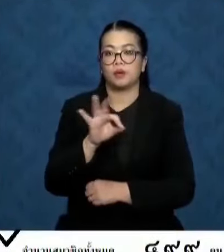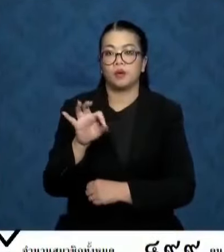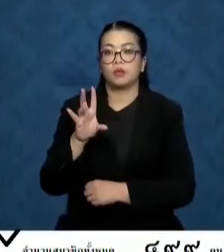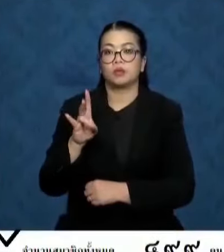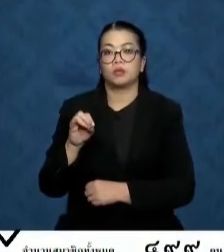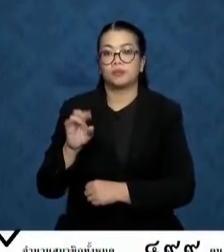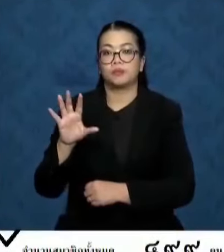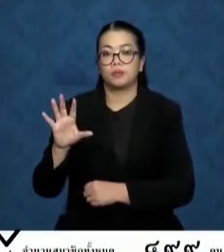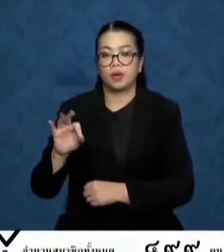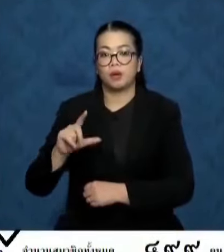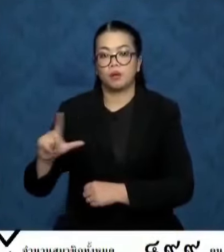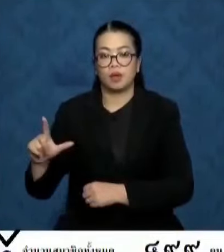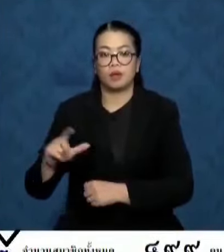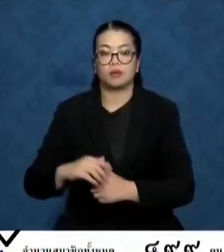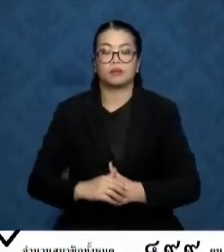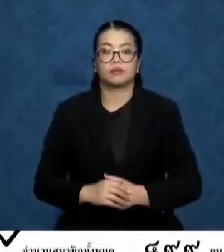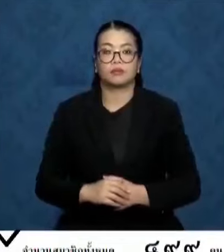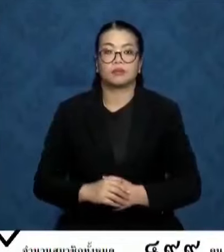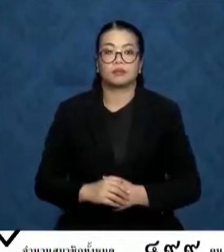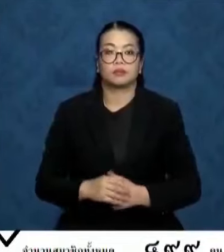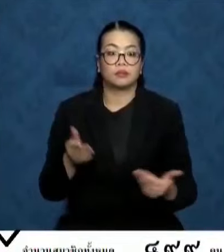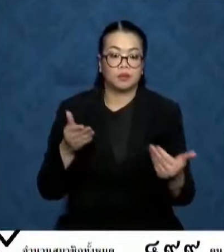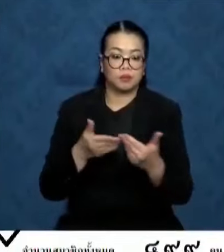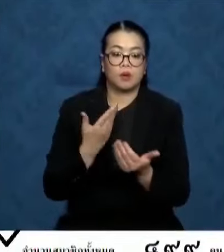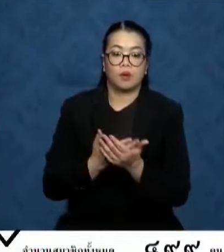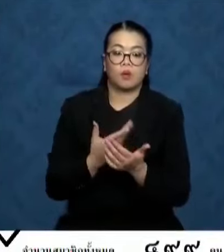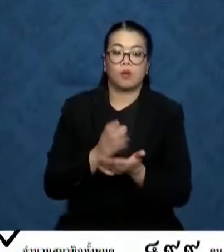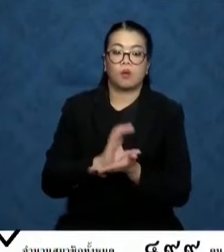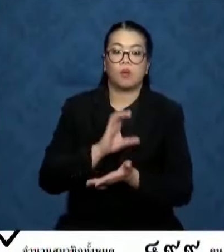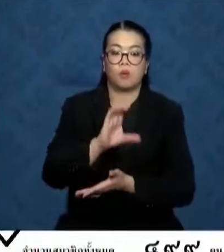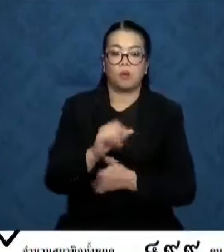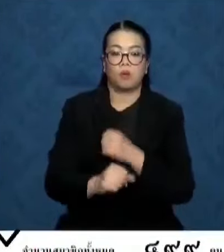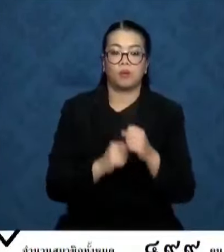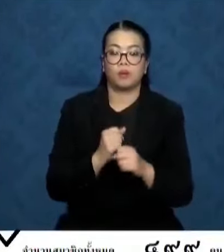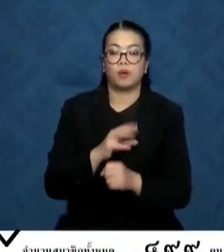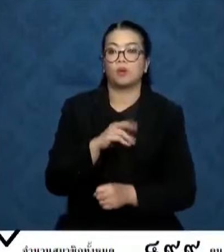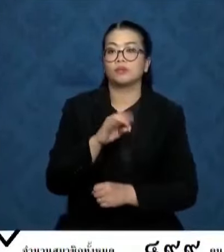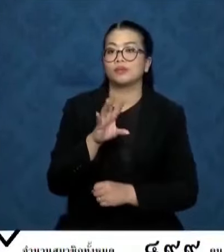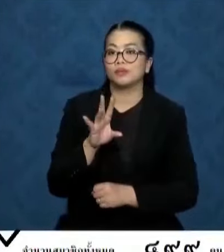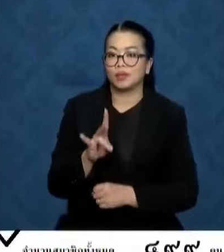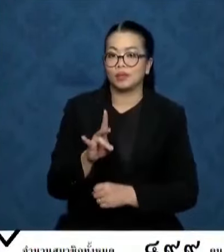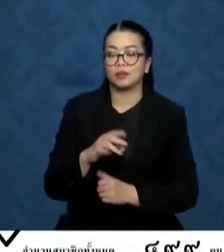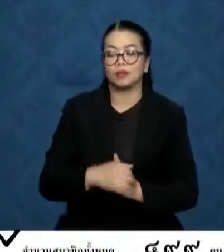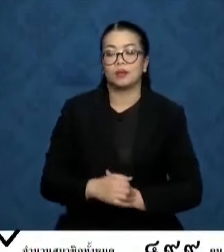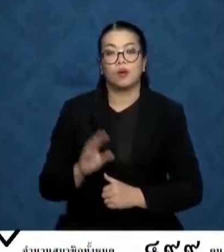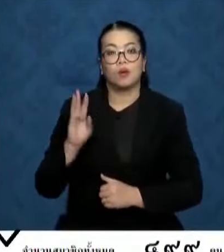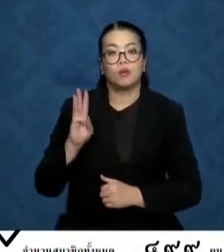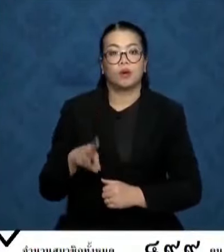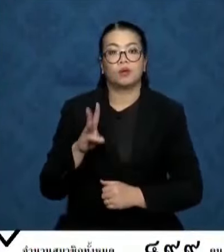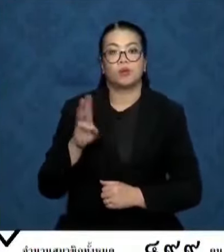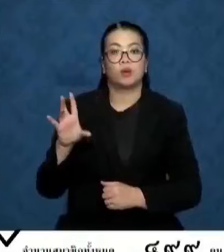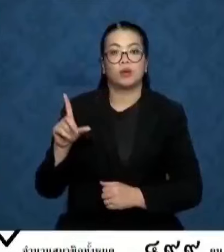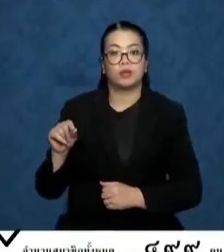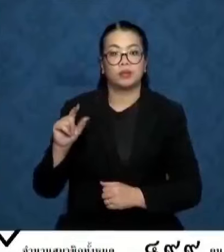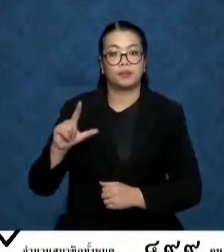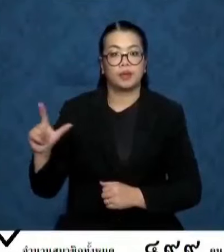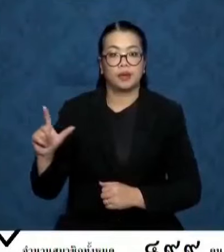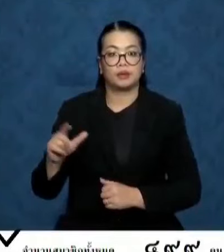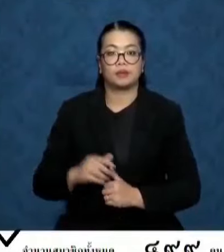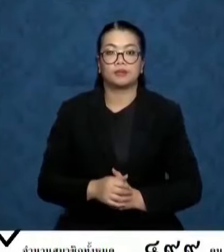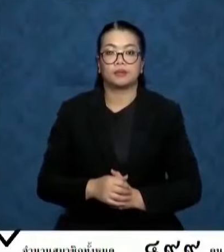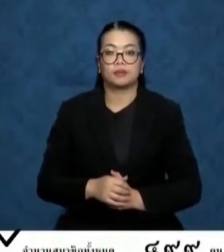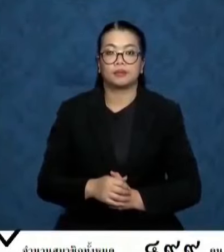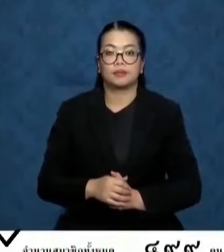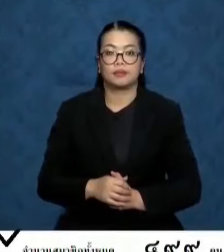38,979 ล้านบาทเฉพาะงบ 6-7 ที่มาขอเที่วนี้ 6,620 ล้านบา